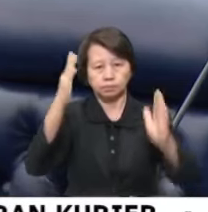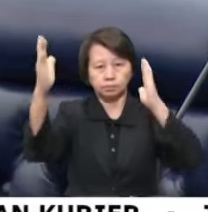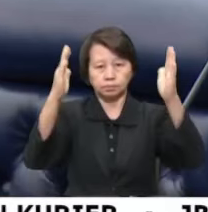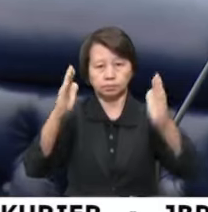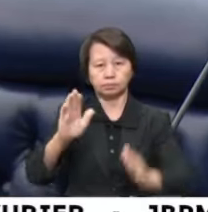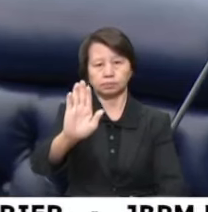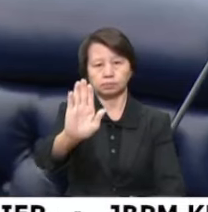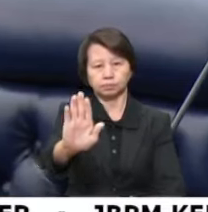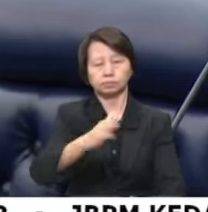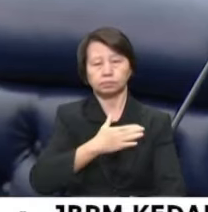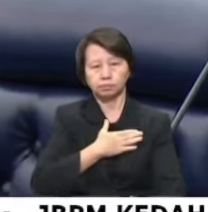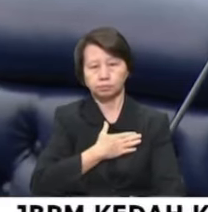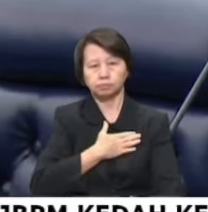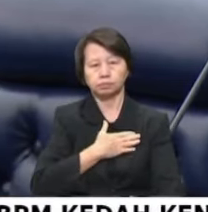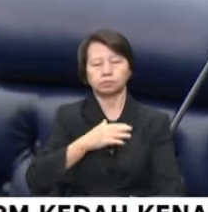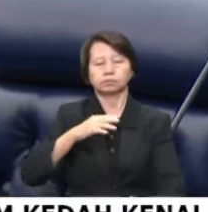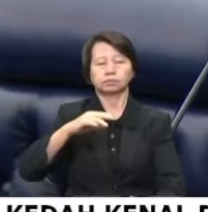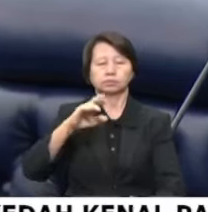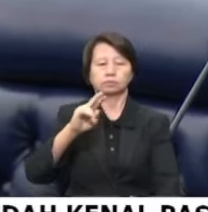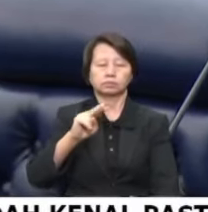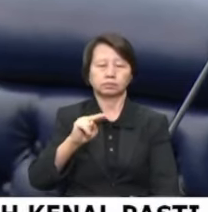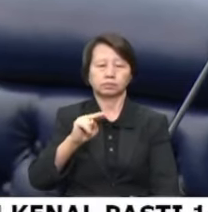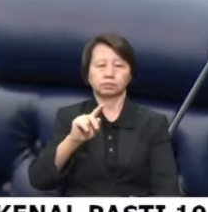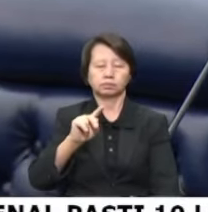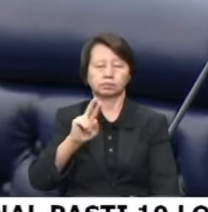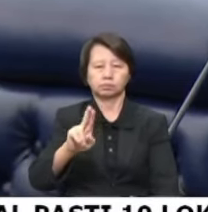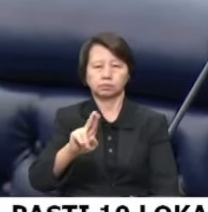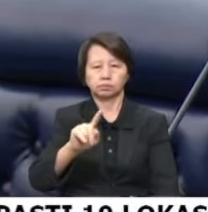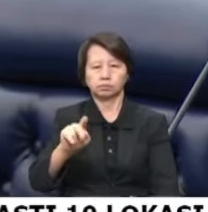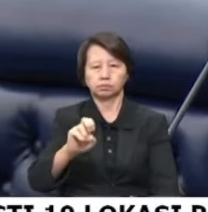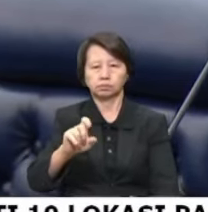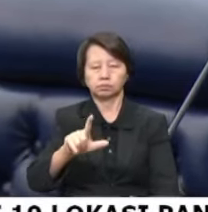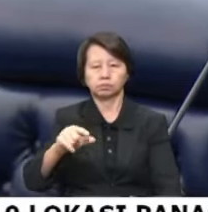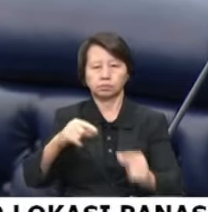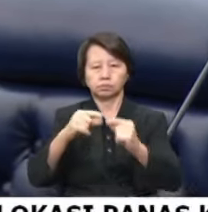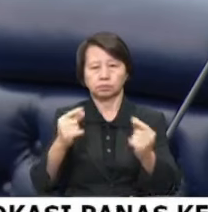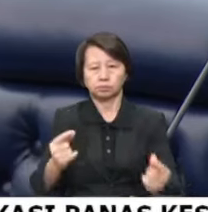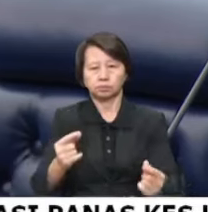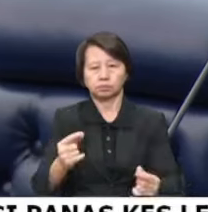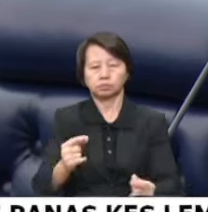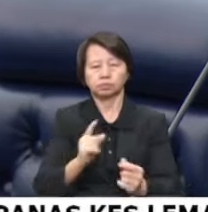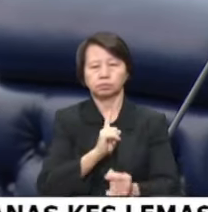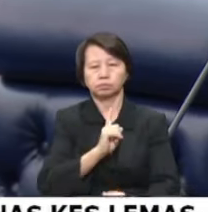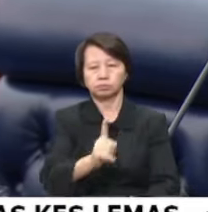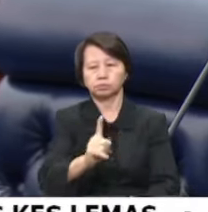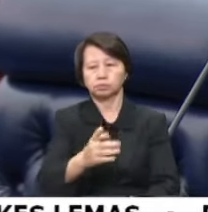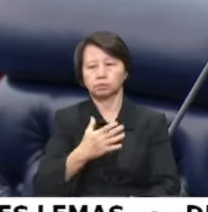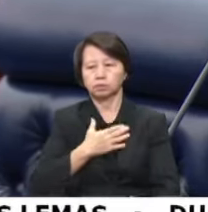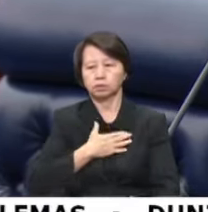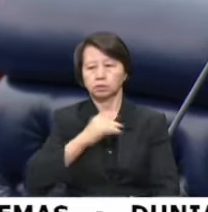Madani. Salam Nuzul Quran kepada semua yang beragama Islam. Soalan saya nombor 3.